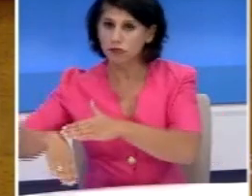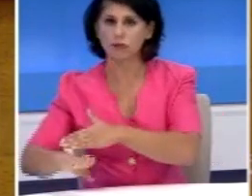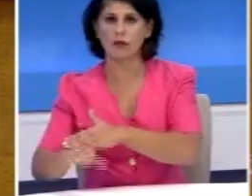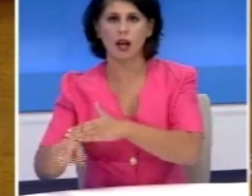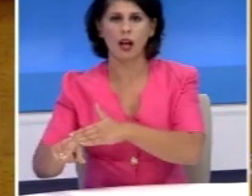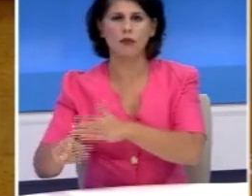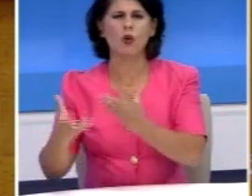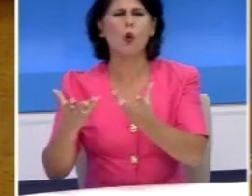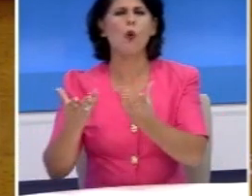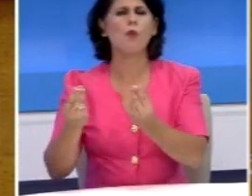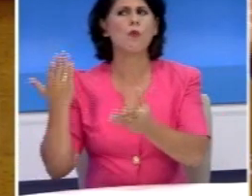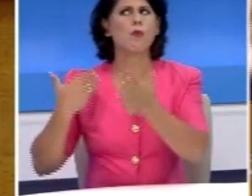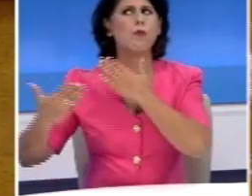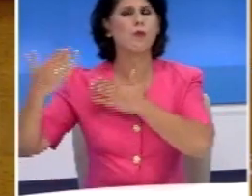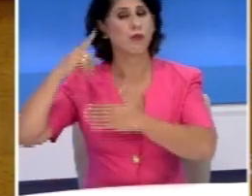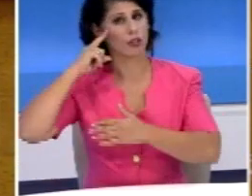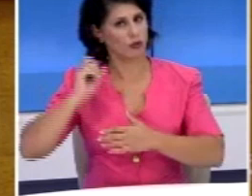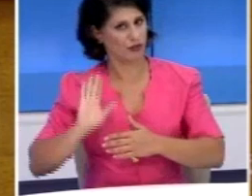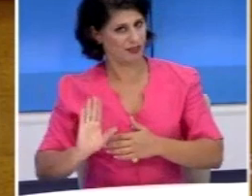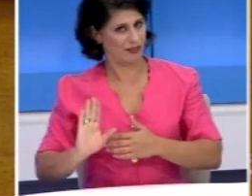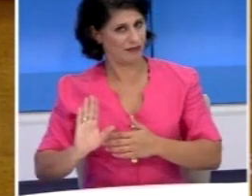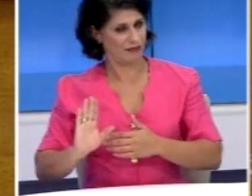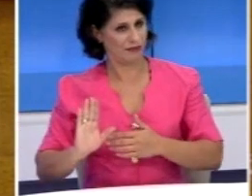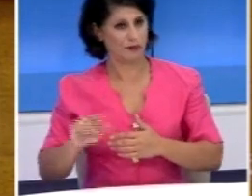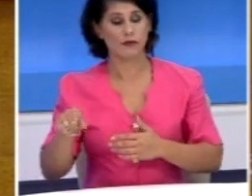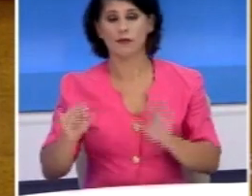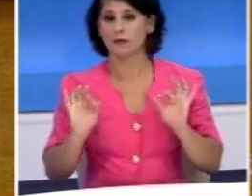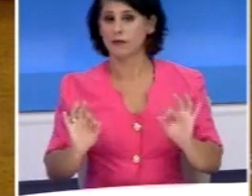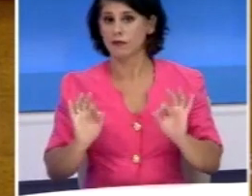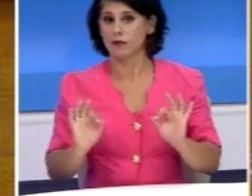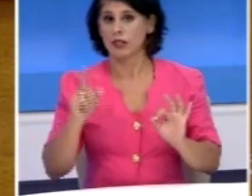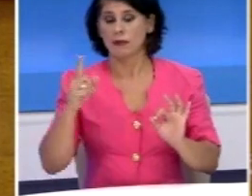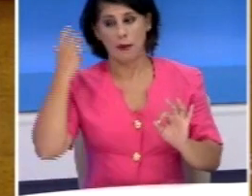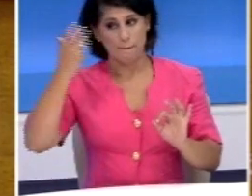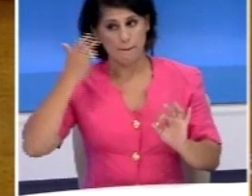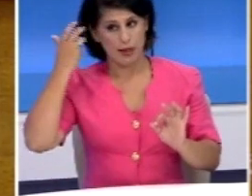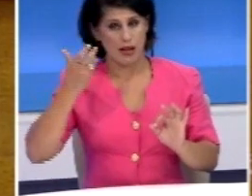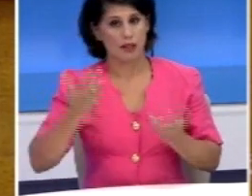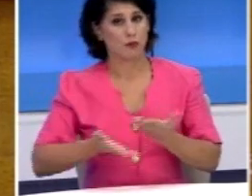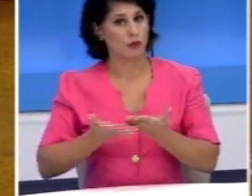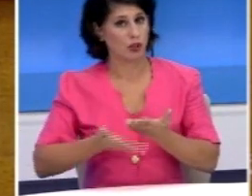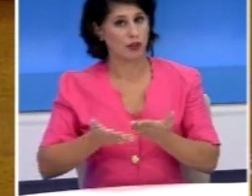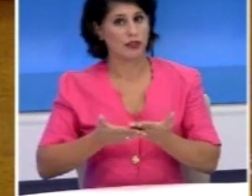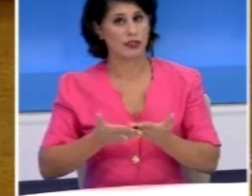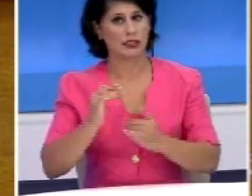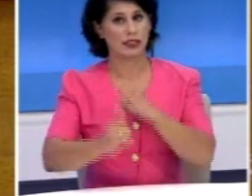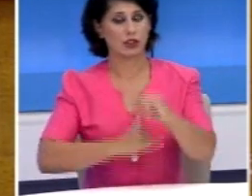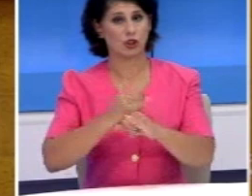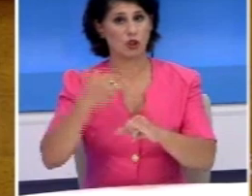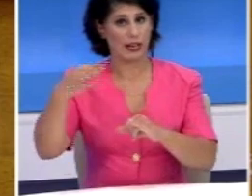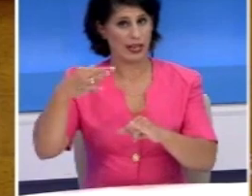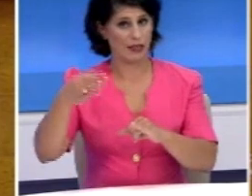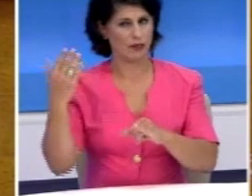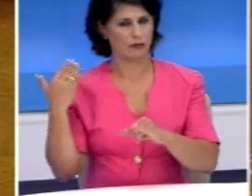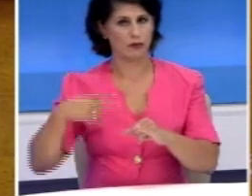αυτό από καιρό στη δημοσιότητα. Το ξέρατε. Μάλιστα, σε μια μελέτη που φιλοξενήθηκε σε ιστοσελίδα πριν λίγες